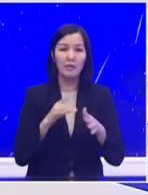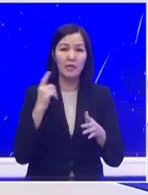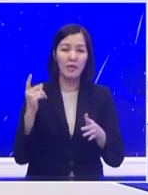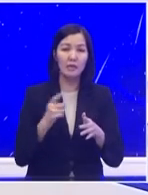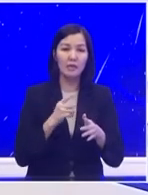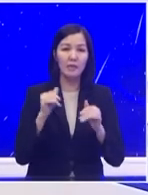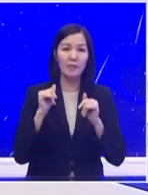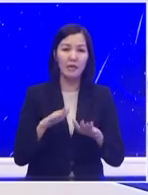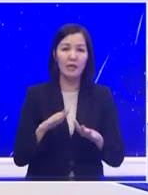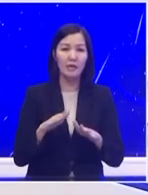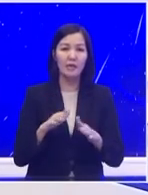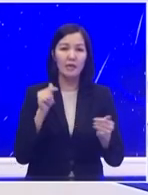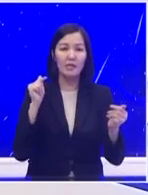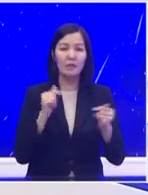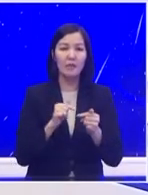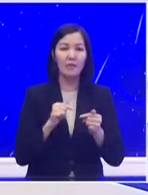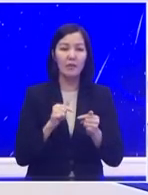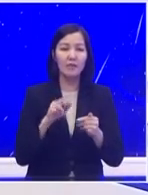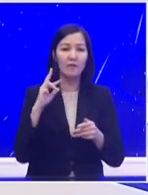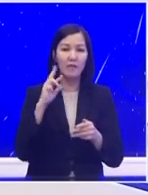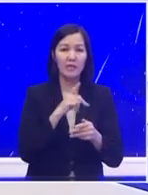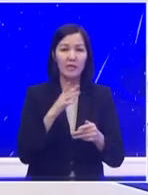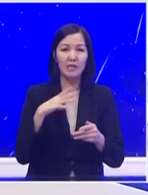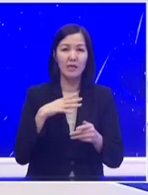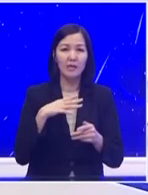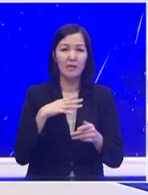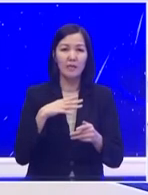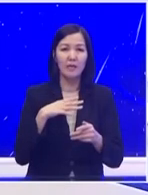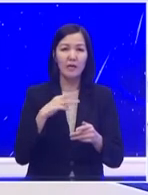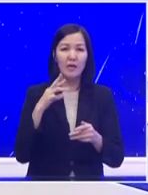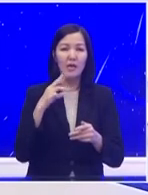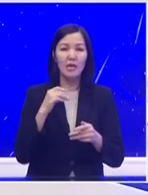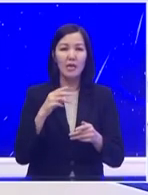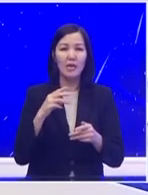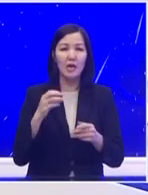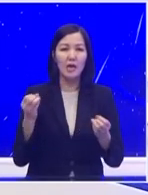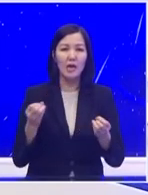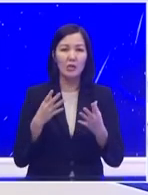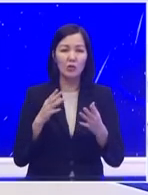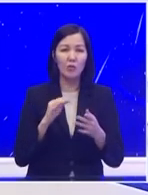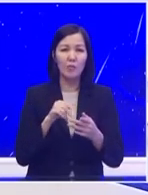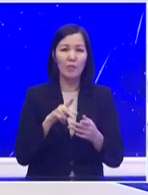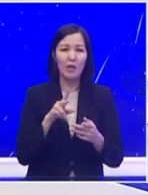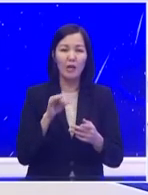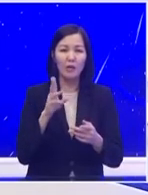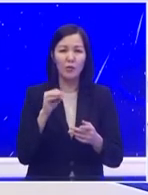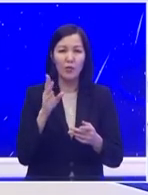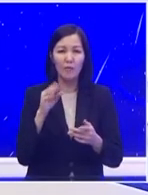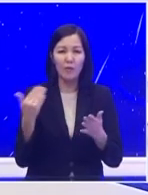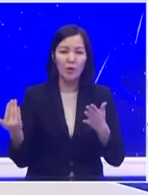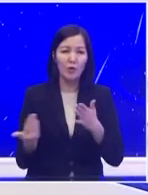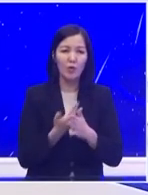сельского хозяйства принят ряд мер по борьбе с вредителями, в том числе и с бактериальным ожогом плодовых. О нововведениях